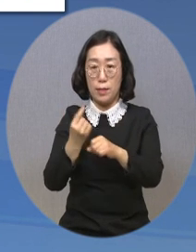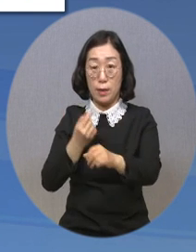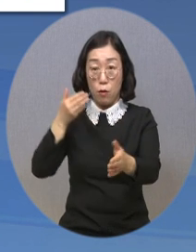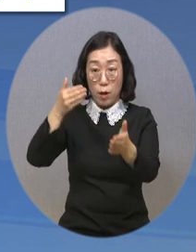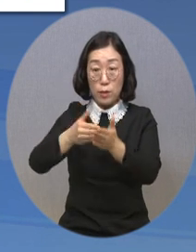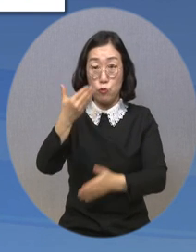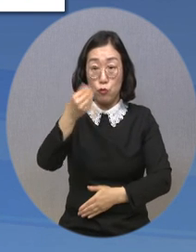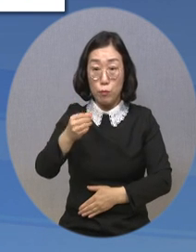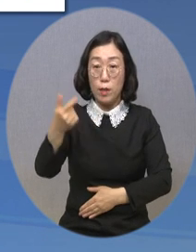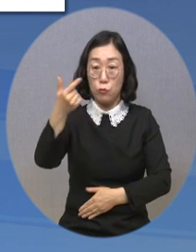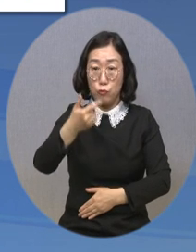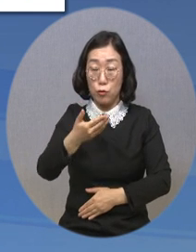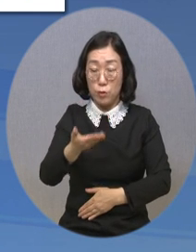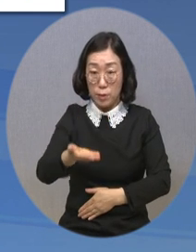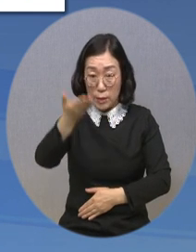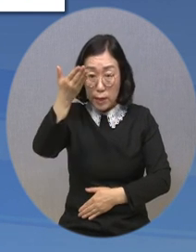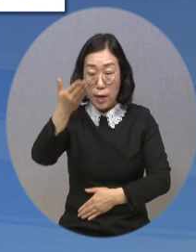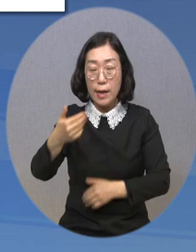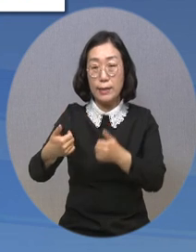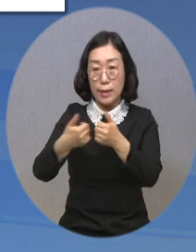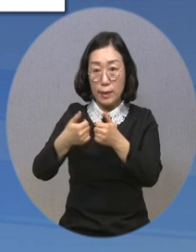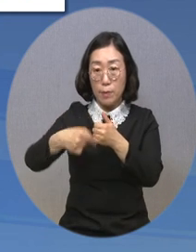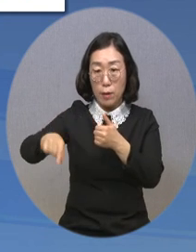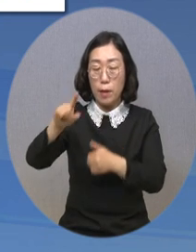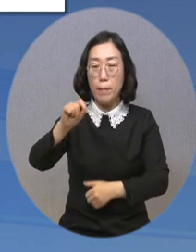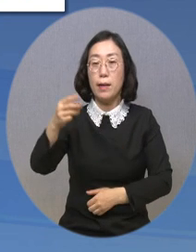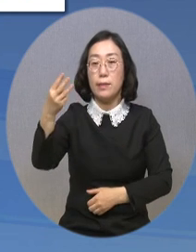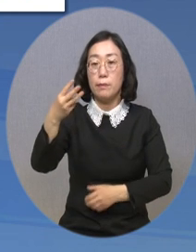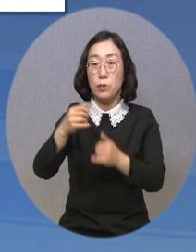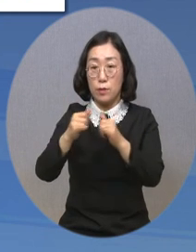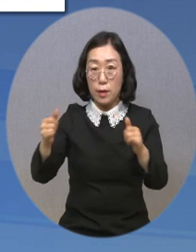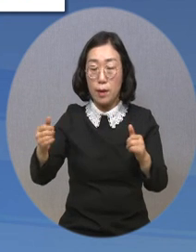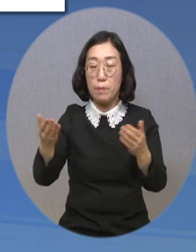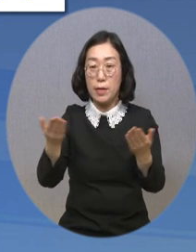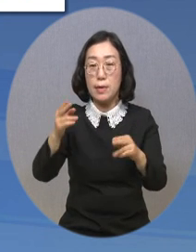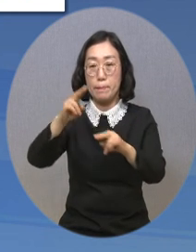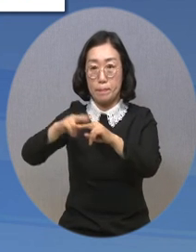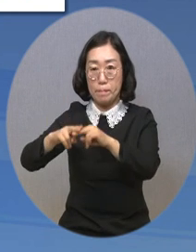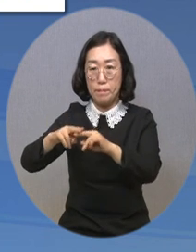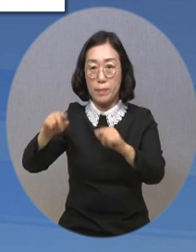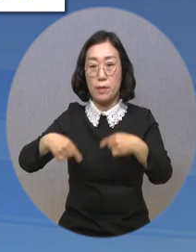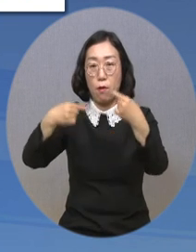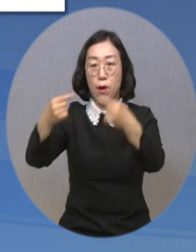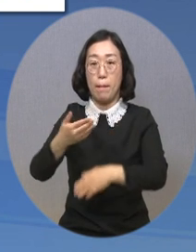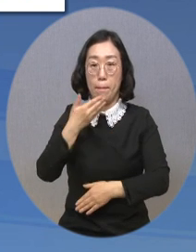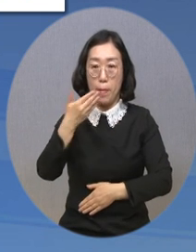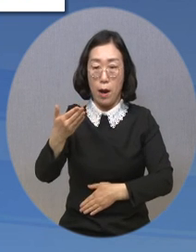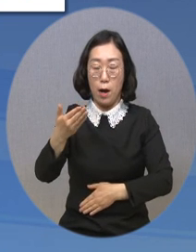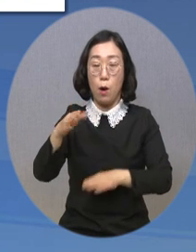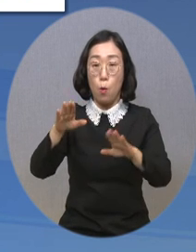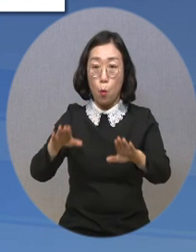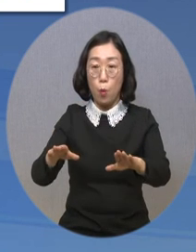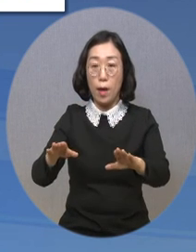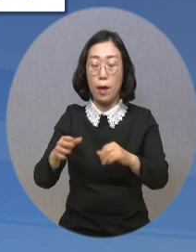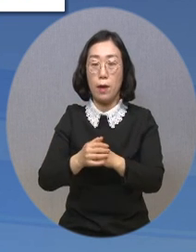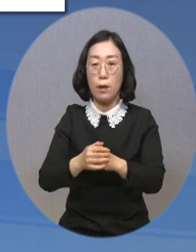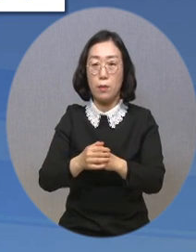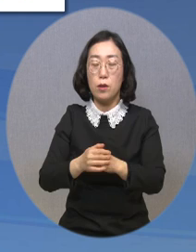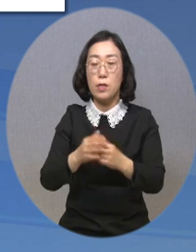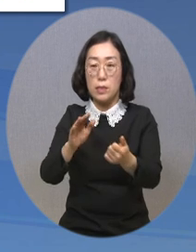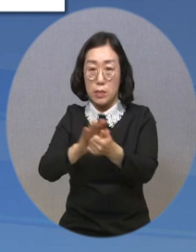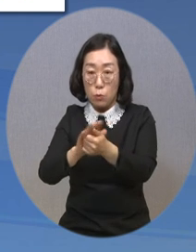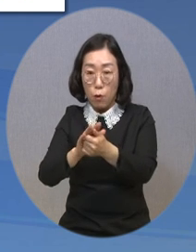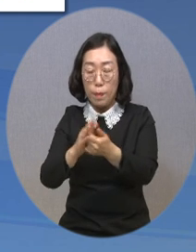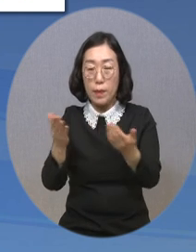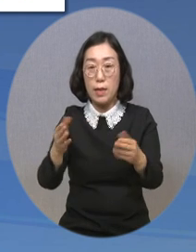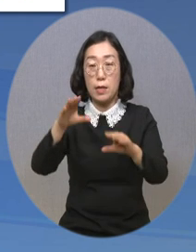9만 6천여 명이 상담을 받았고 이 중 1만 3천여 명이 취업에 성공했습니다. 시는 올해부터 지원 대상을 경력